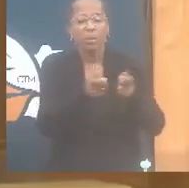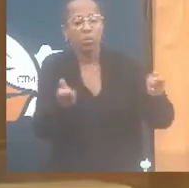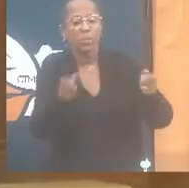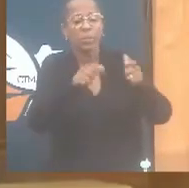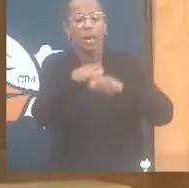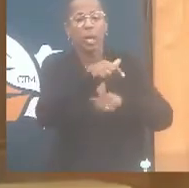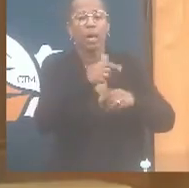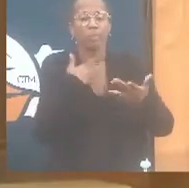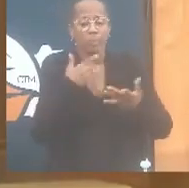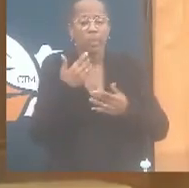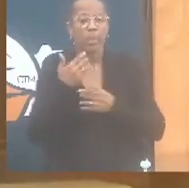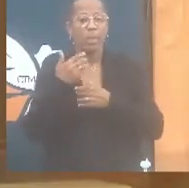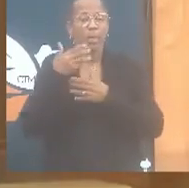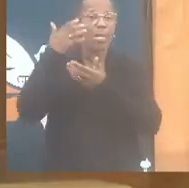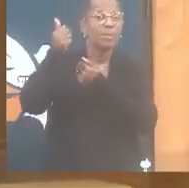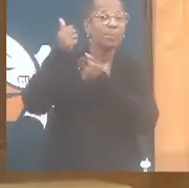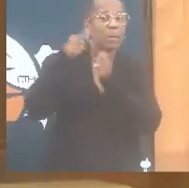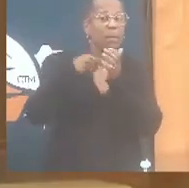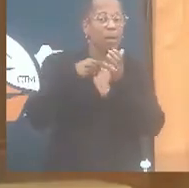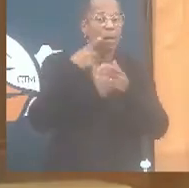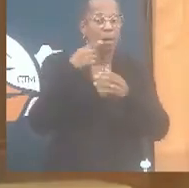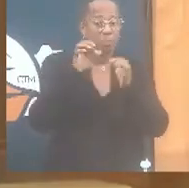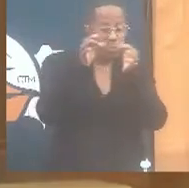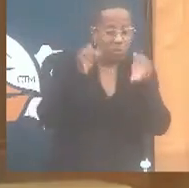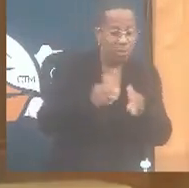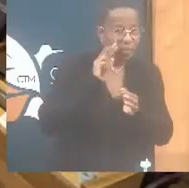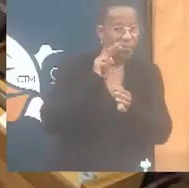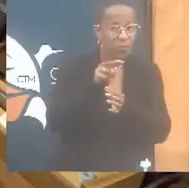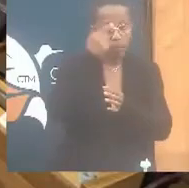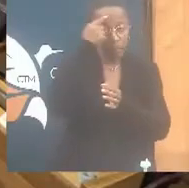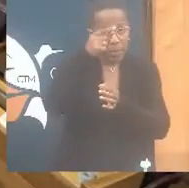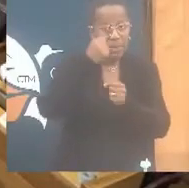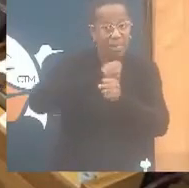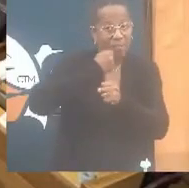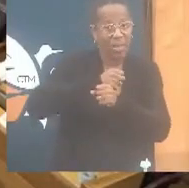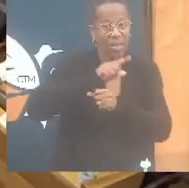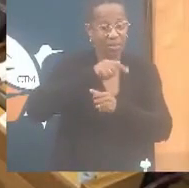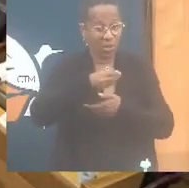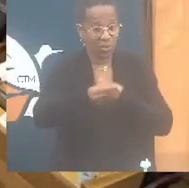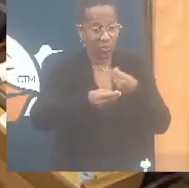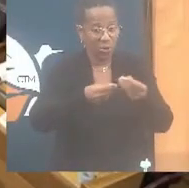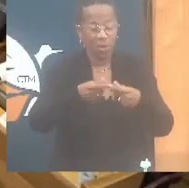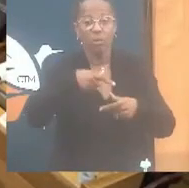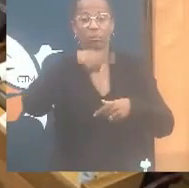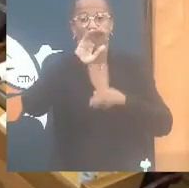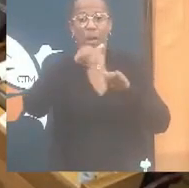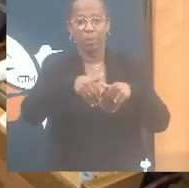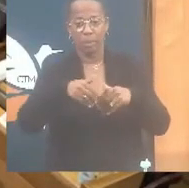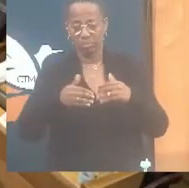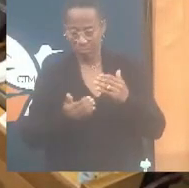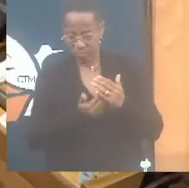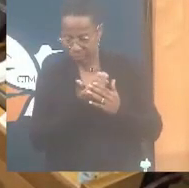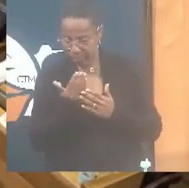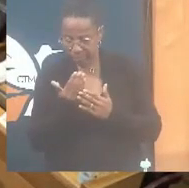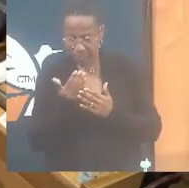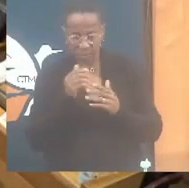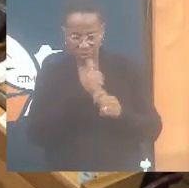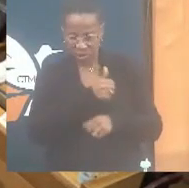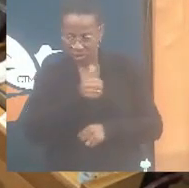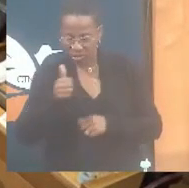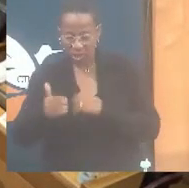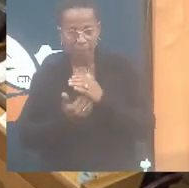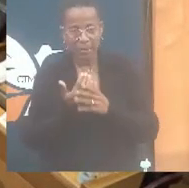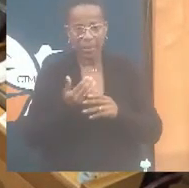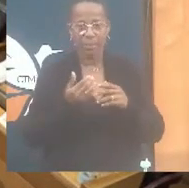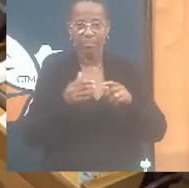avaient vu ce budget, ils pensaient avoir du travail. Mais chaque matin, quand ils regardent le tableau d'annonce